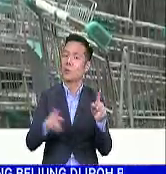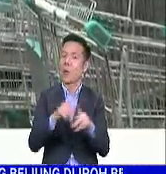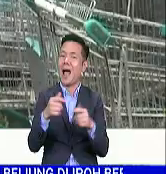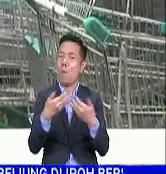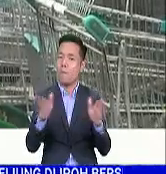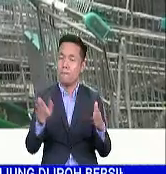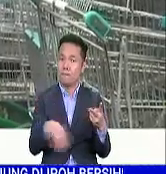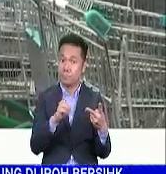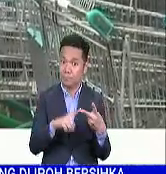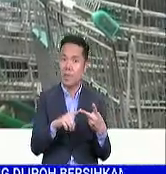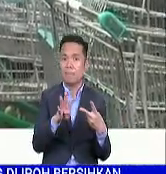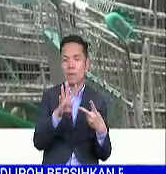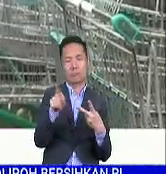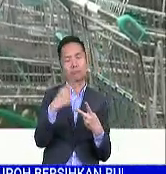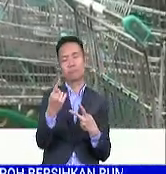awam dengan